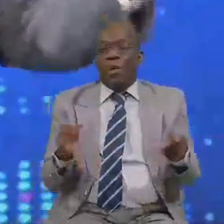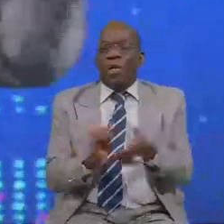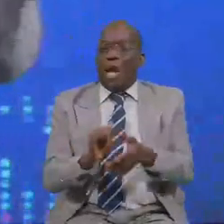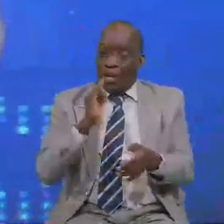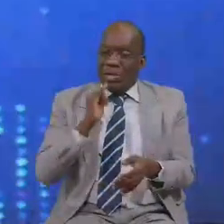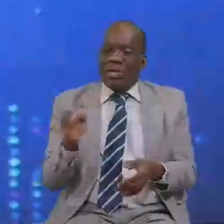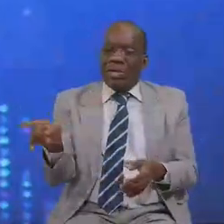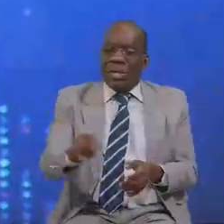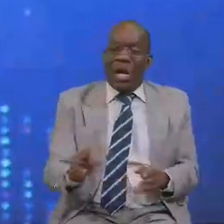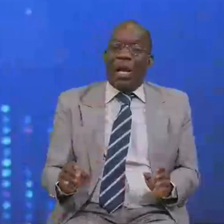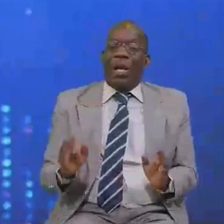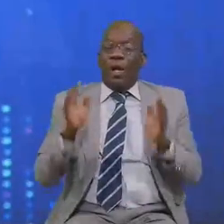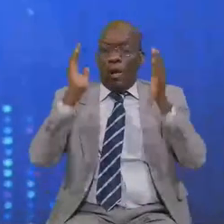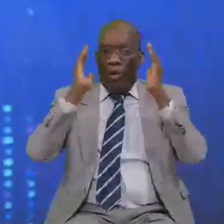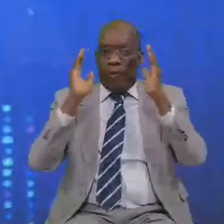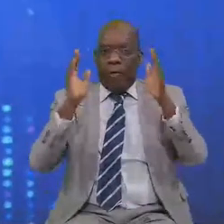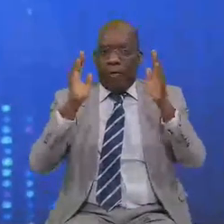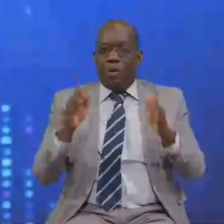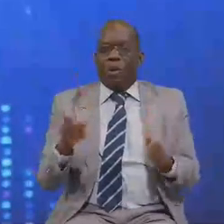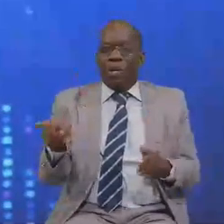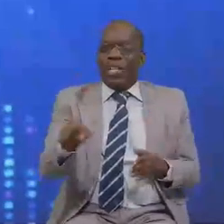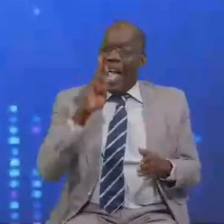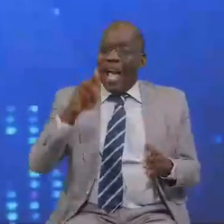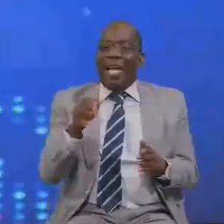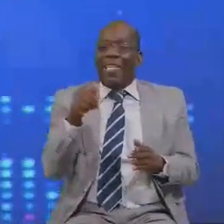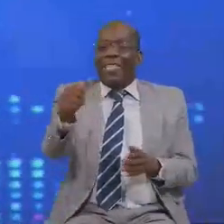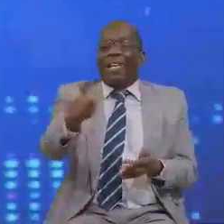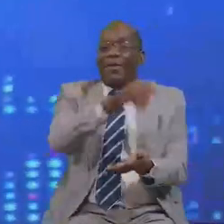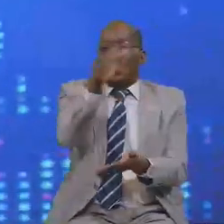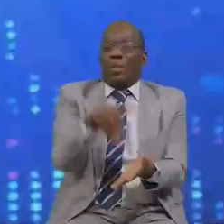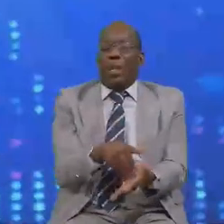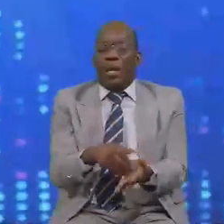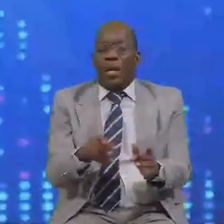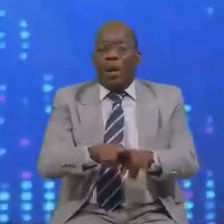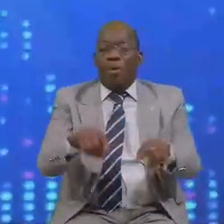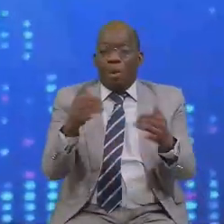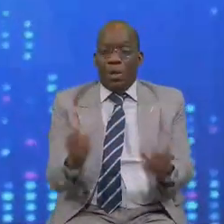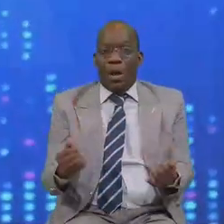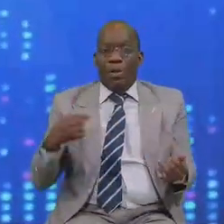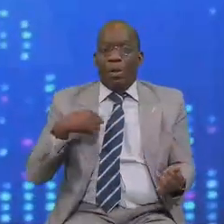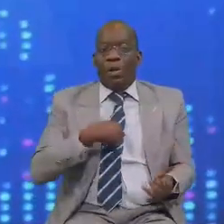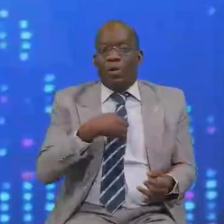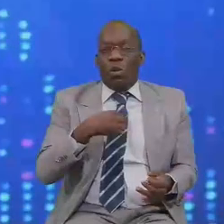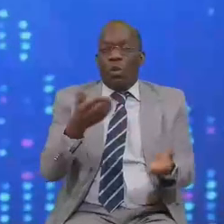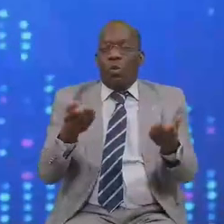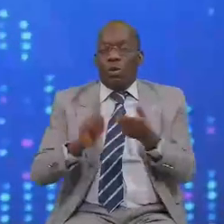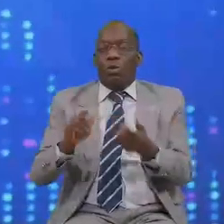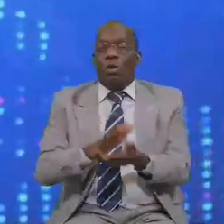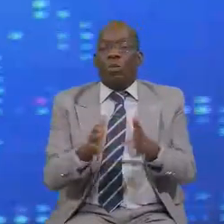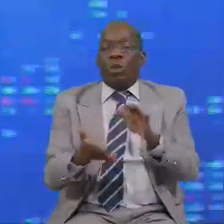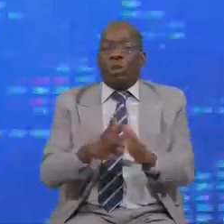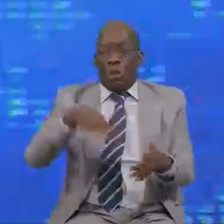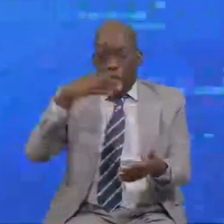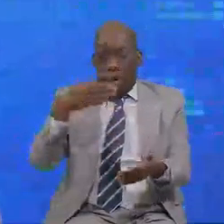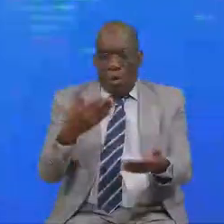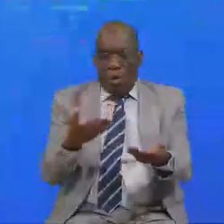engagement. Ils sont égocentriques. Si nous voulons être soldats de Christ, et